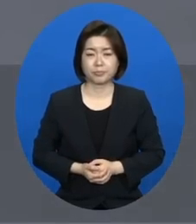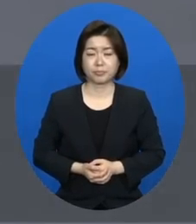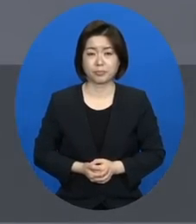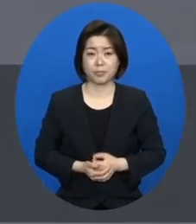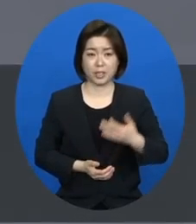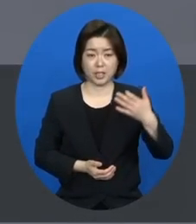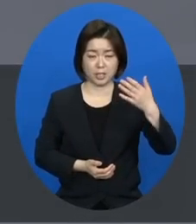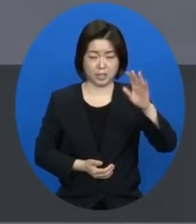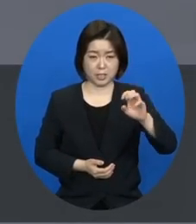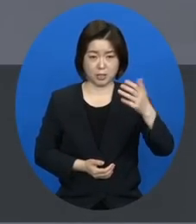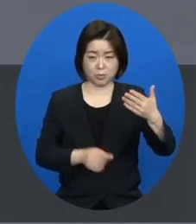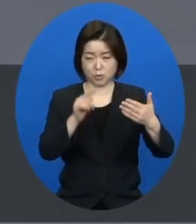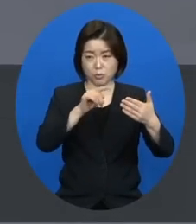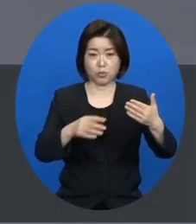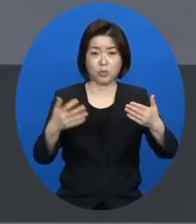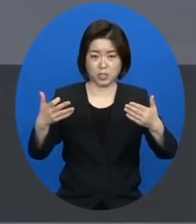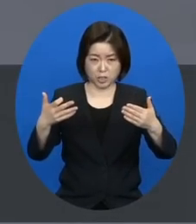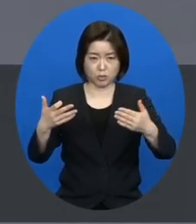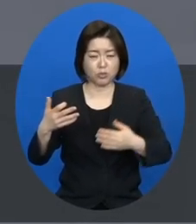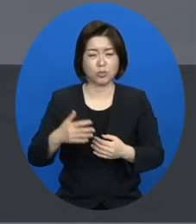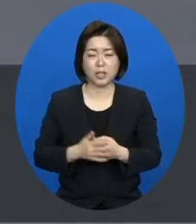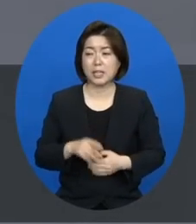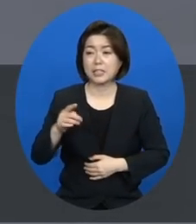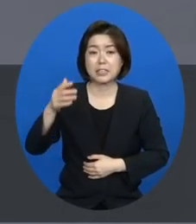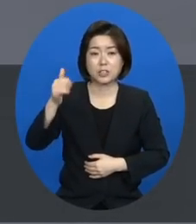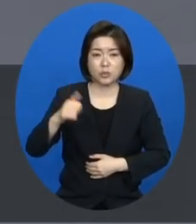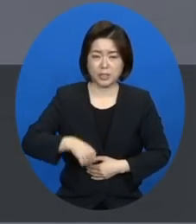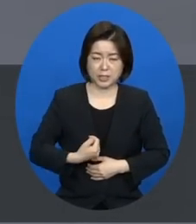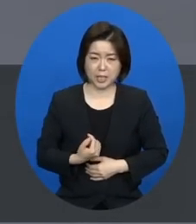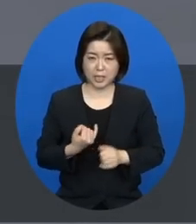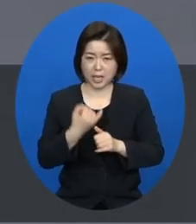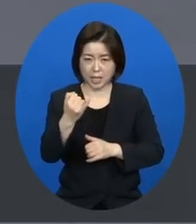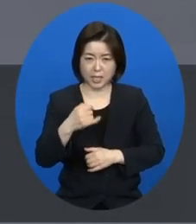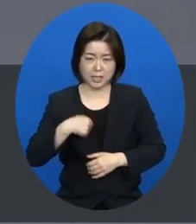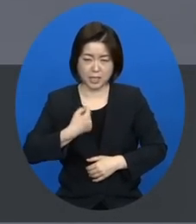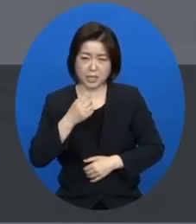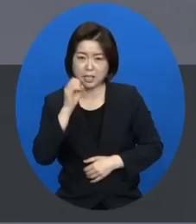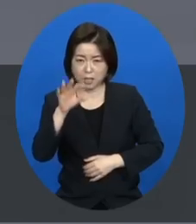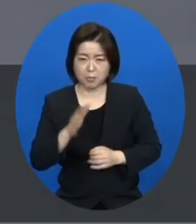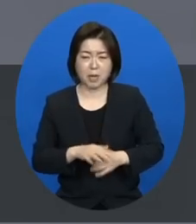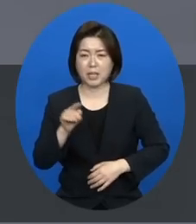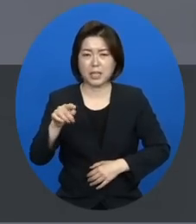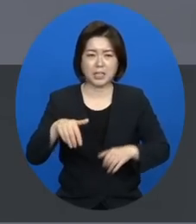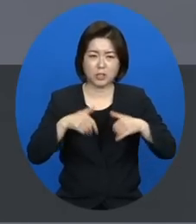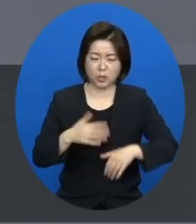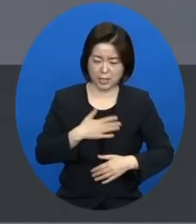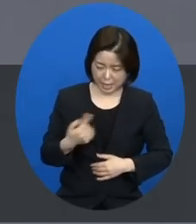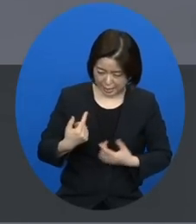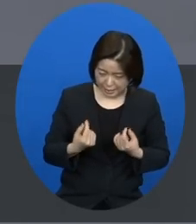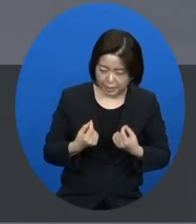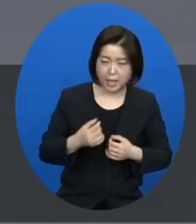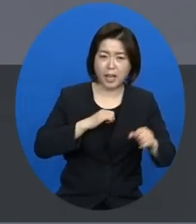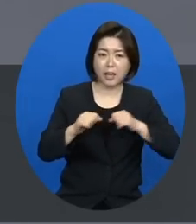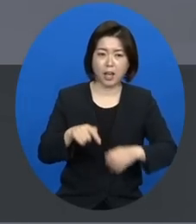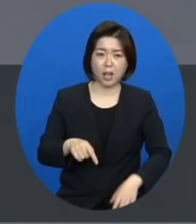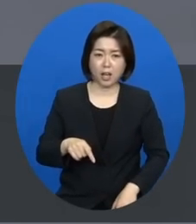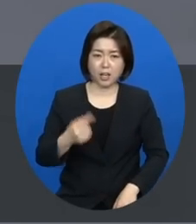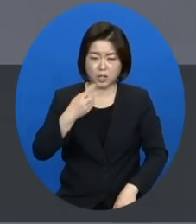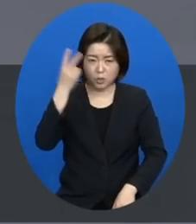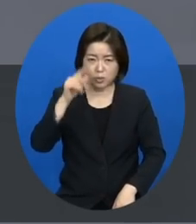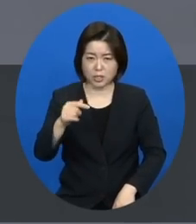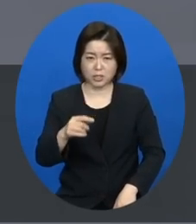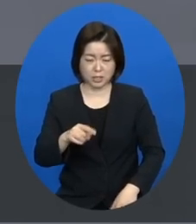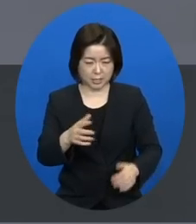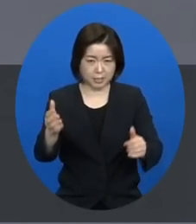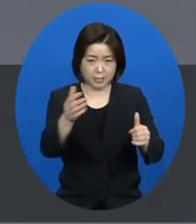19절이죠. 그의 주인이 그의 아내가 자기에게 이르기를 당신의 종이 내게 이같이 행하였다는 말을 듣고 심히 노한지라, 이에 요셉의 주인이 그를 잡아 옥에